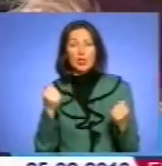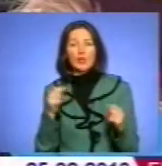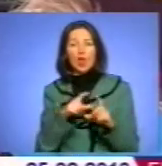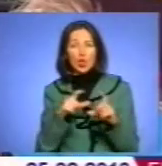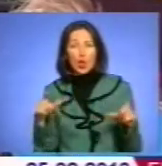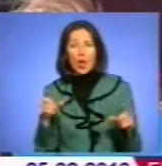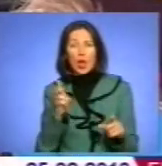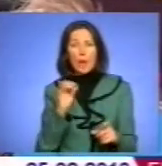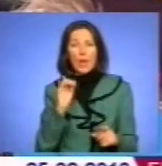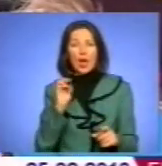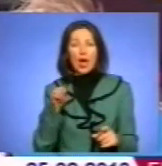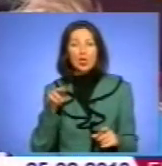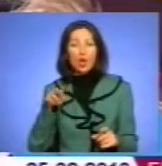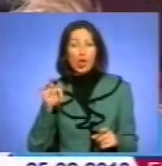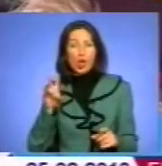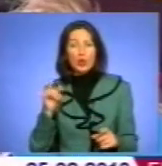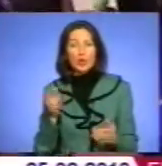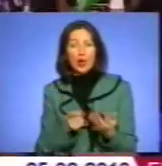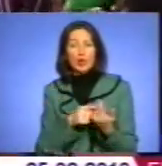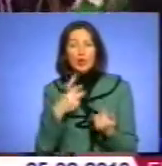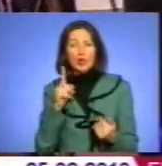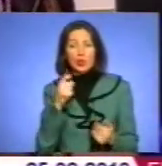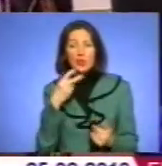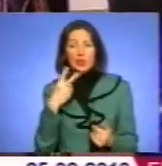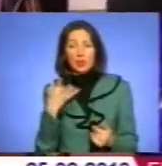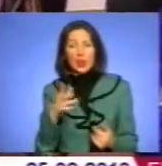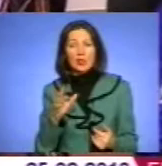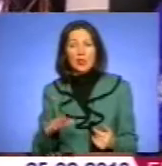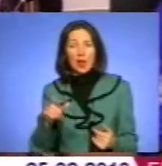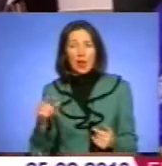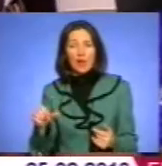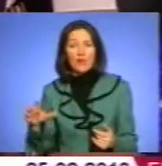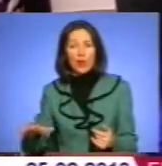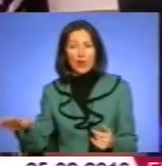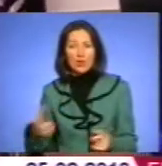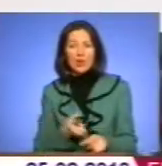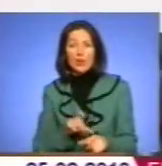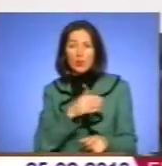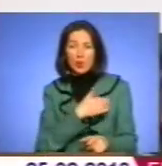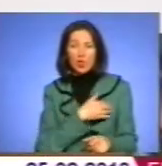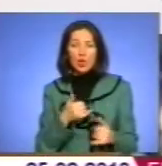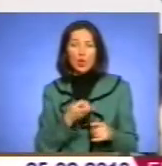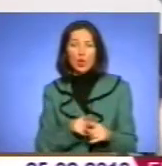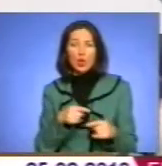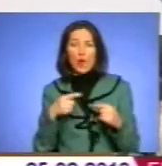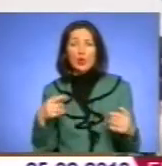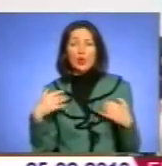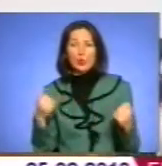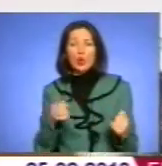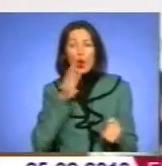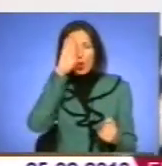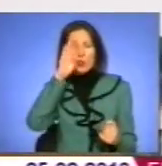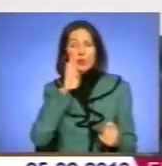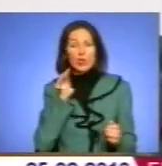налічується 125 вихованців. Тренери зазначають, більш охочі до цього виду спорту – хлопці. І хоча дівчат менше, юні